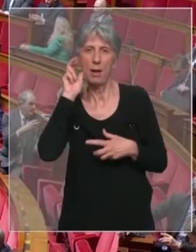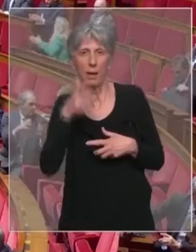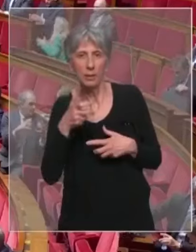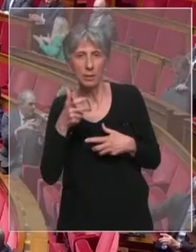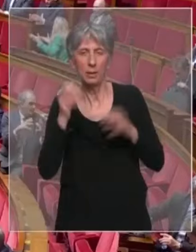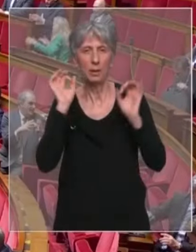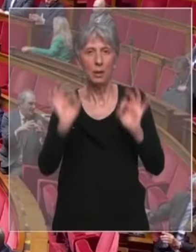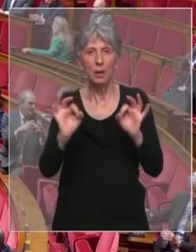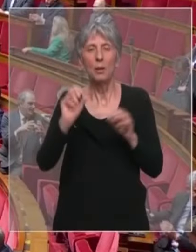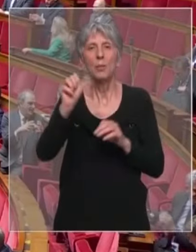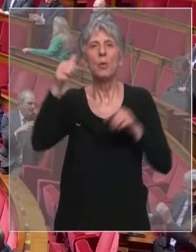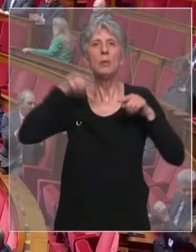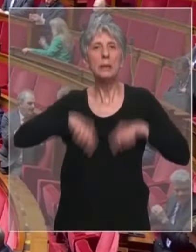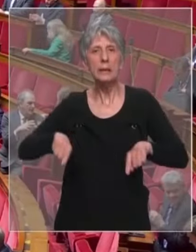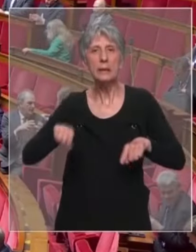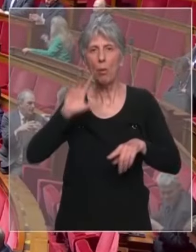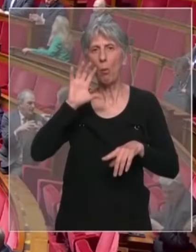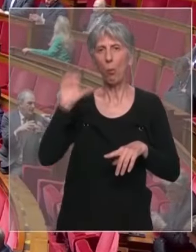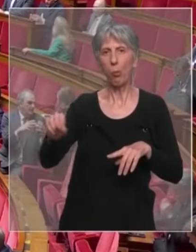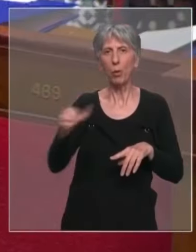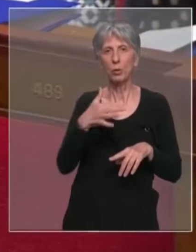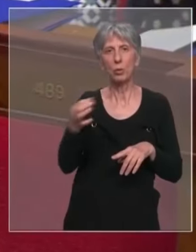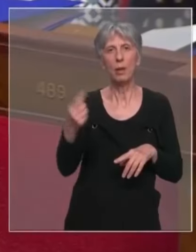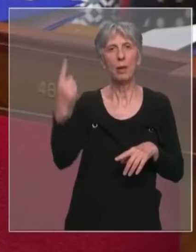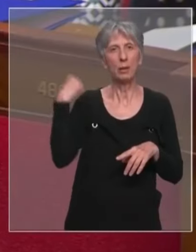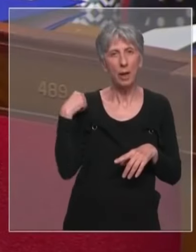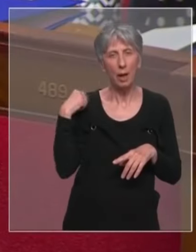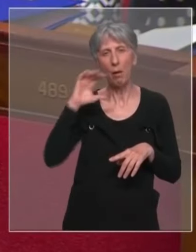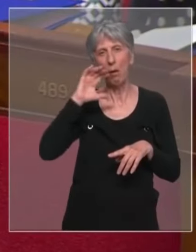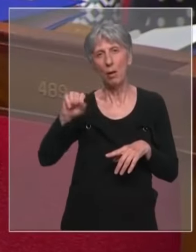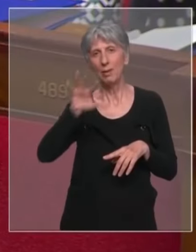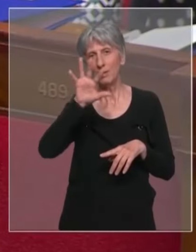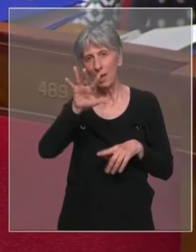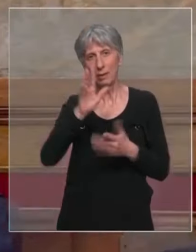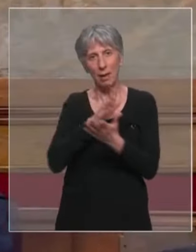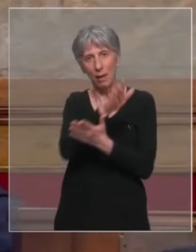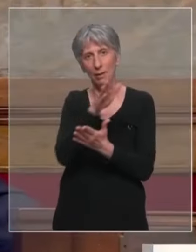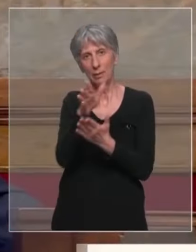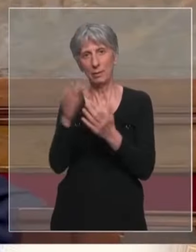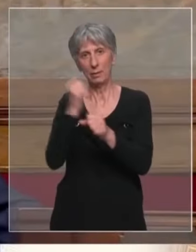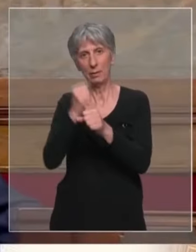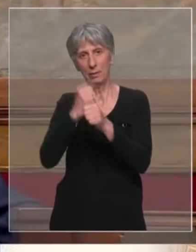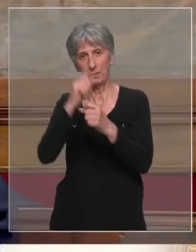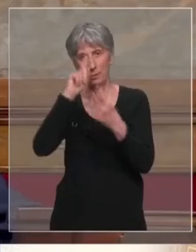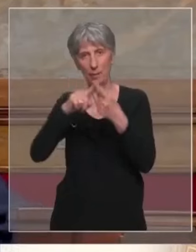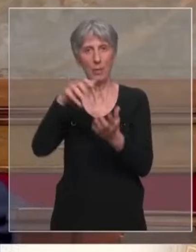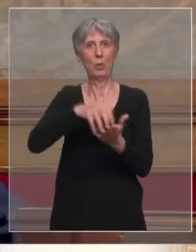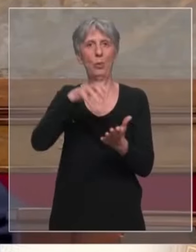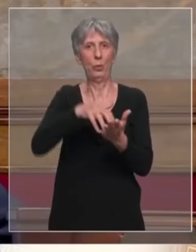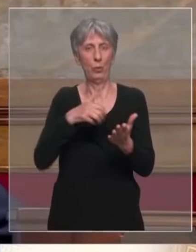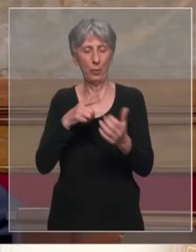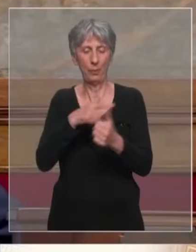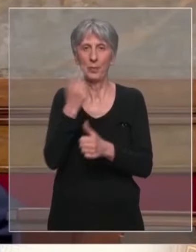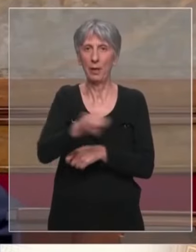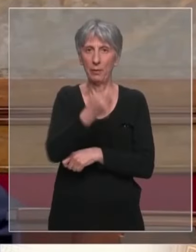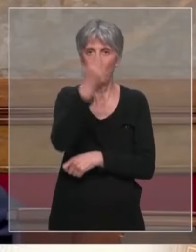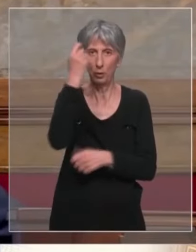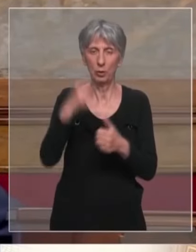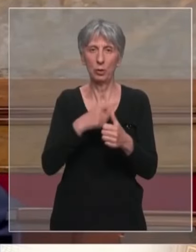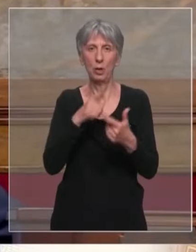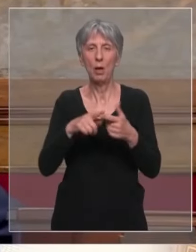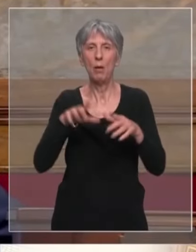Premier ministre a identifié la semaine dernière 5 grands axes de travail sur le sujet agricole. L'élevage, les